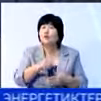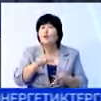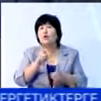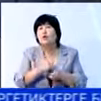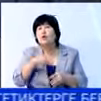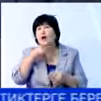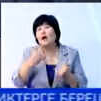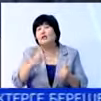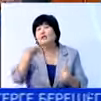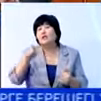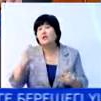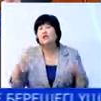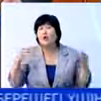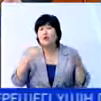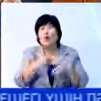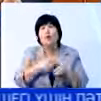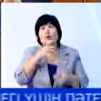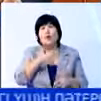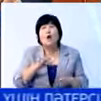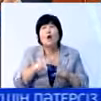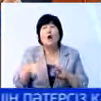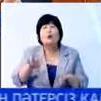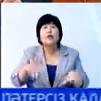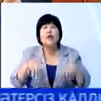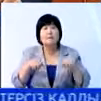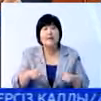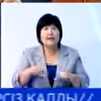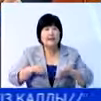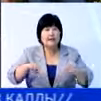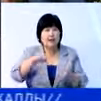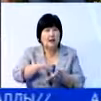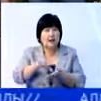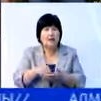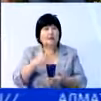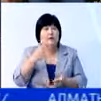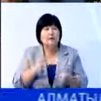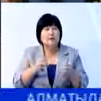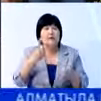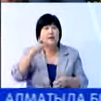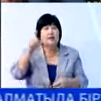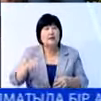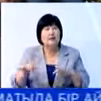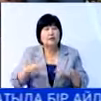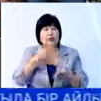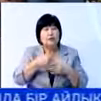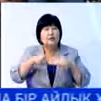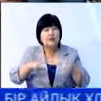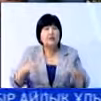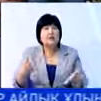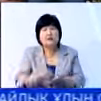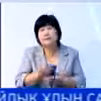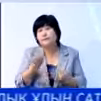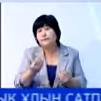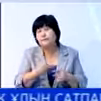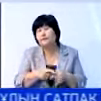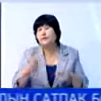қадірлейтін жандар топтастырылған. Осы уақытқа дейін аудандағы билер кеңесінің қатысуымен 4 қылмыстық, 2 азаматтығы өз шешімін тауыпты. Бұл